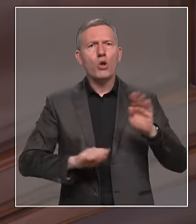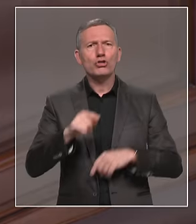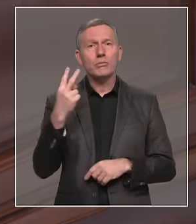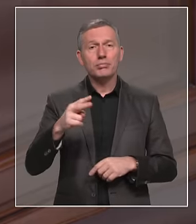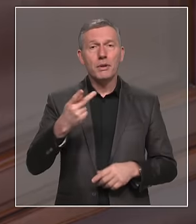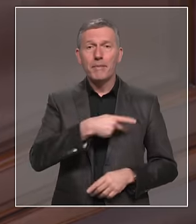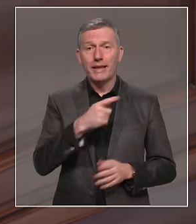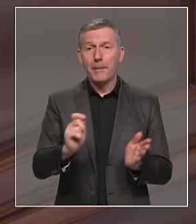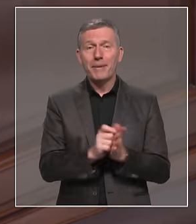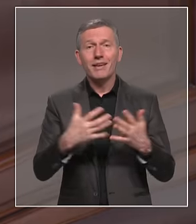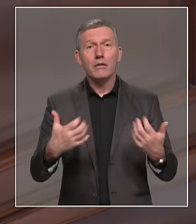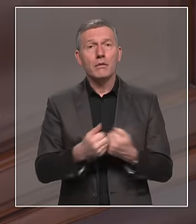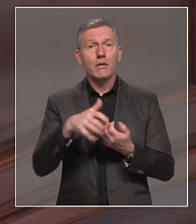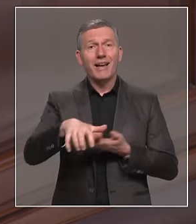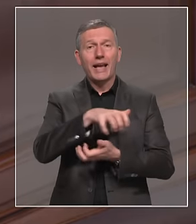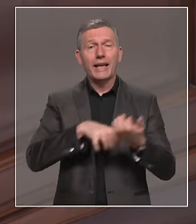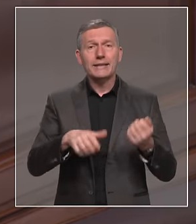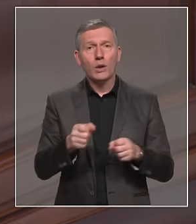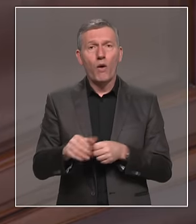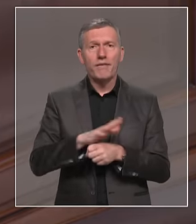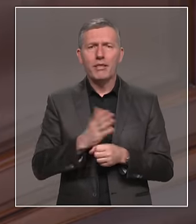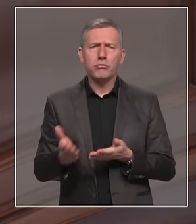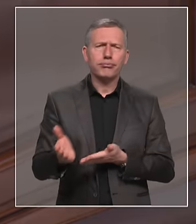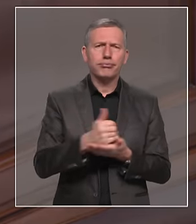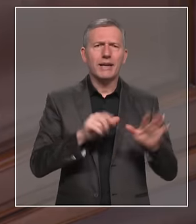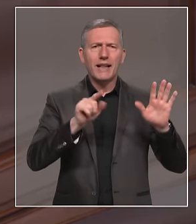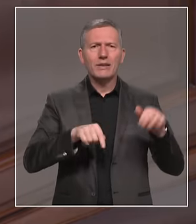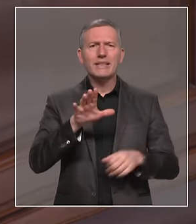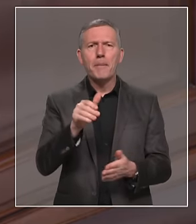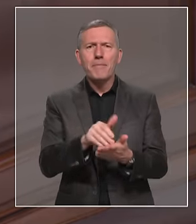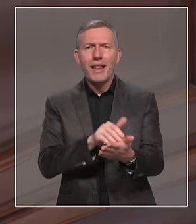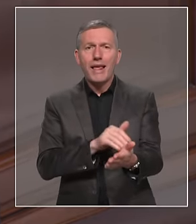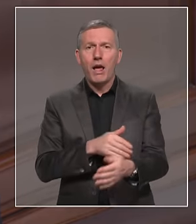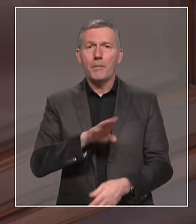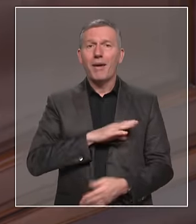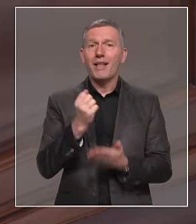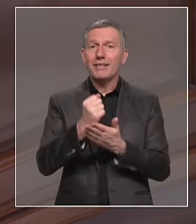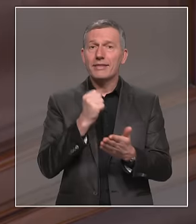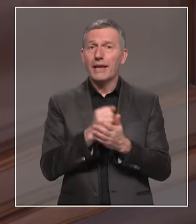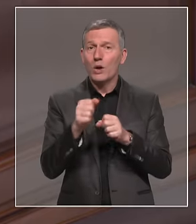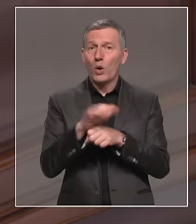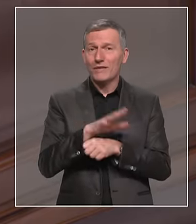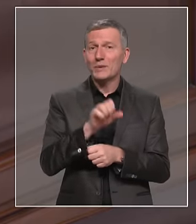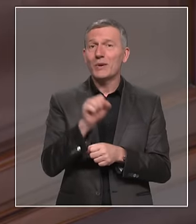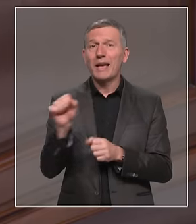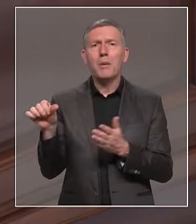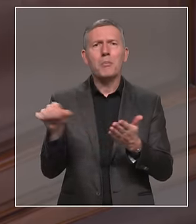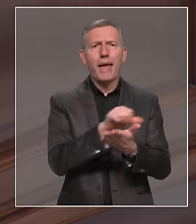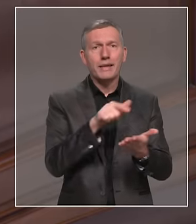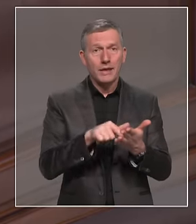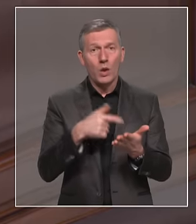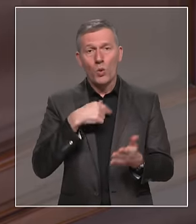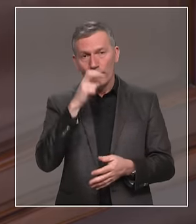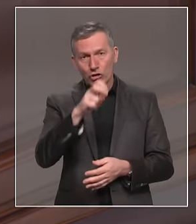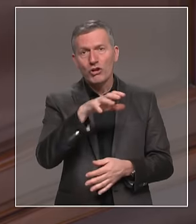pendant la crise Covid, ont fait 7 milliards d'euros de chiffre d'affaires grâce aux tests Covid payés par la Sécurité sociale. C'est cette majorité qui est allée chercher